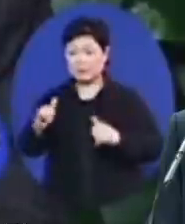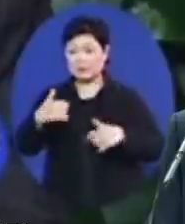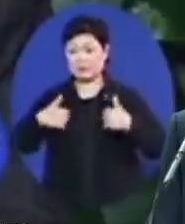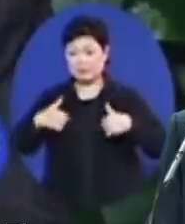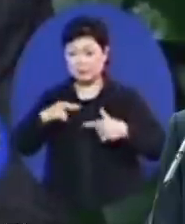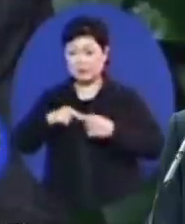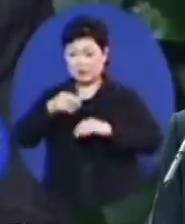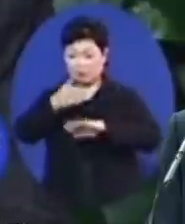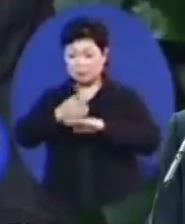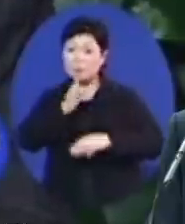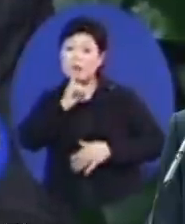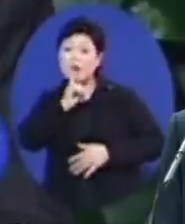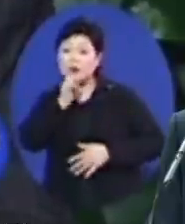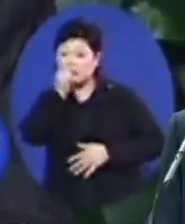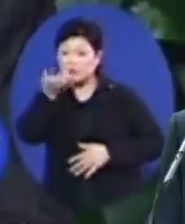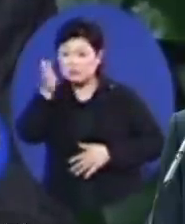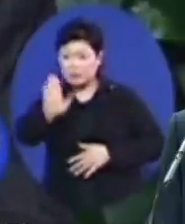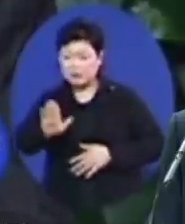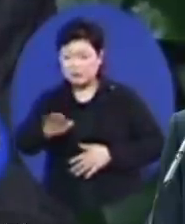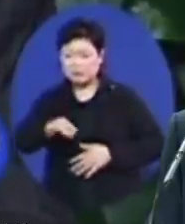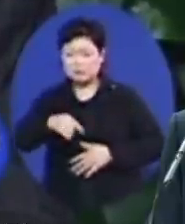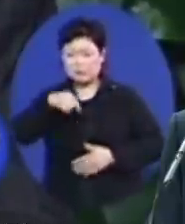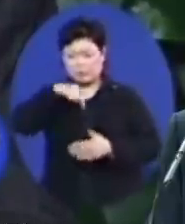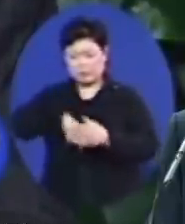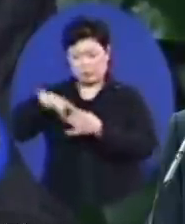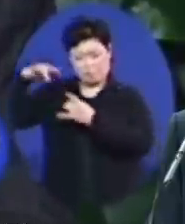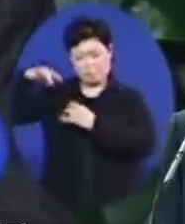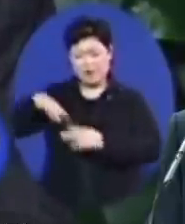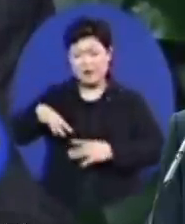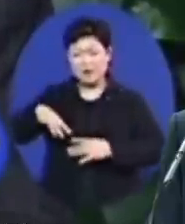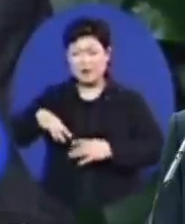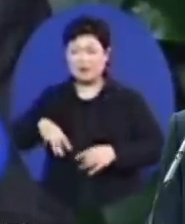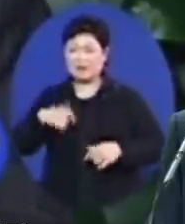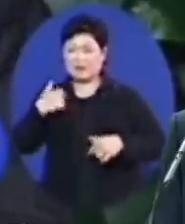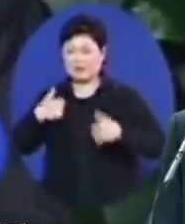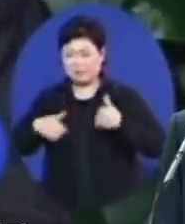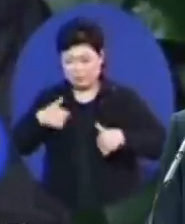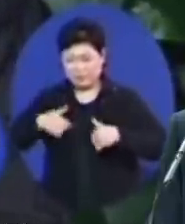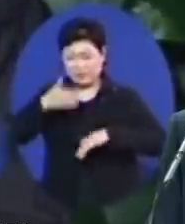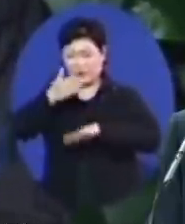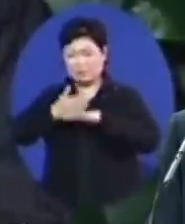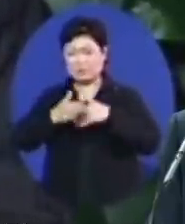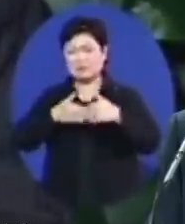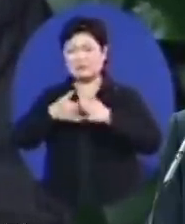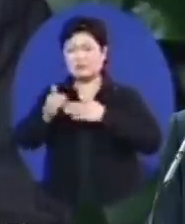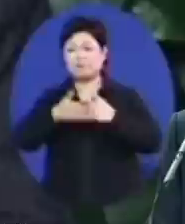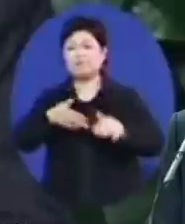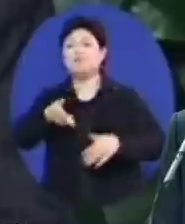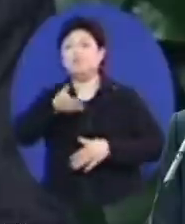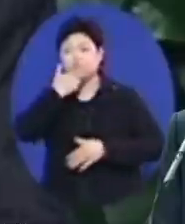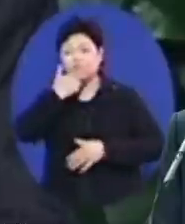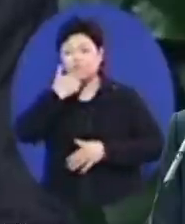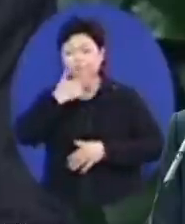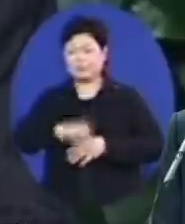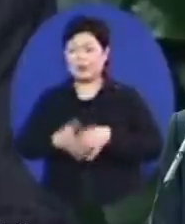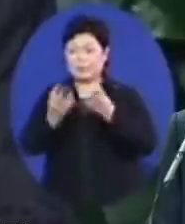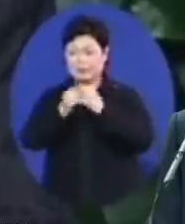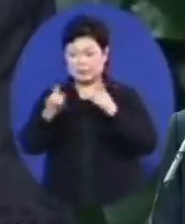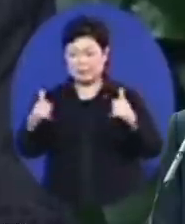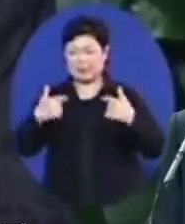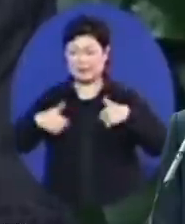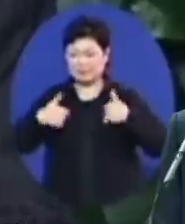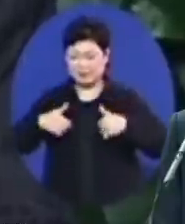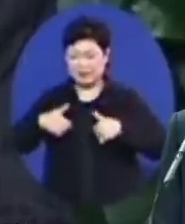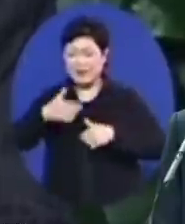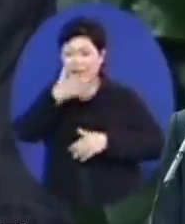행복을 말하지만 실제 가슴 저릿하게 기쁨과 행복을 체험하지 않고 있는 것입니다. 많은 사람에게 기쁨과